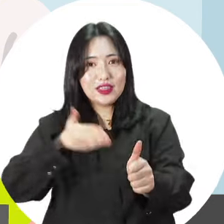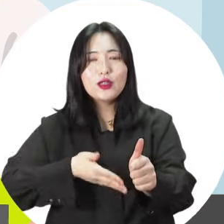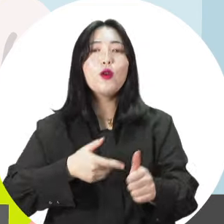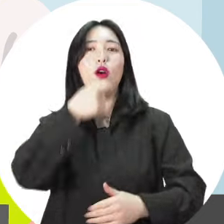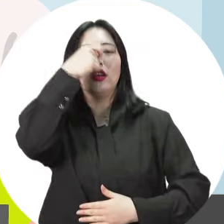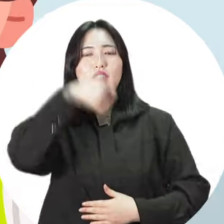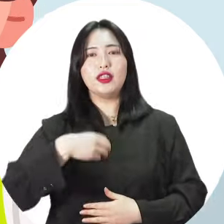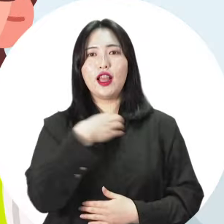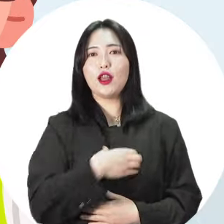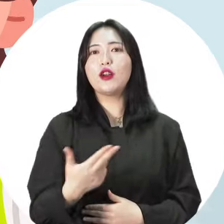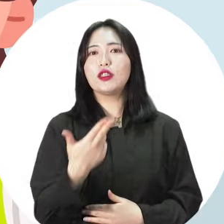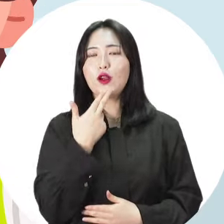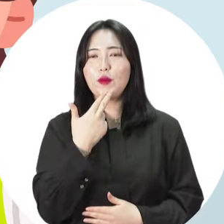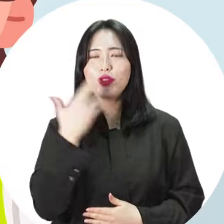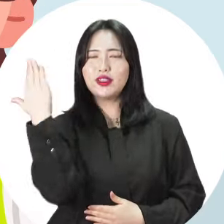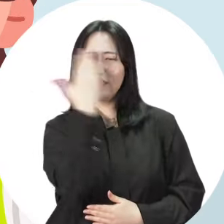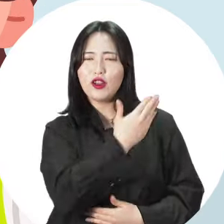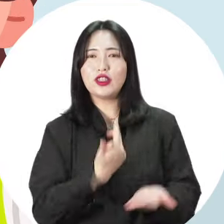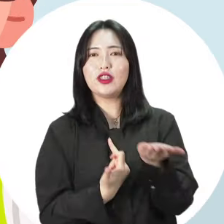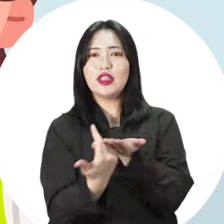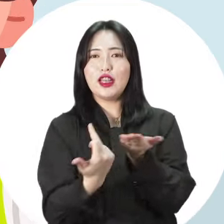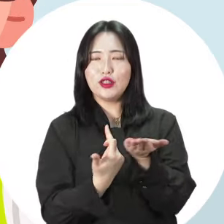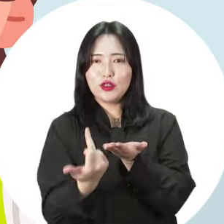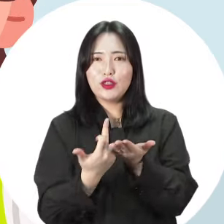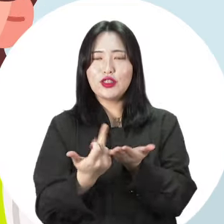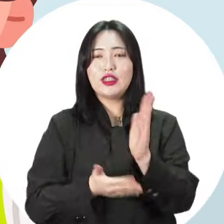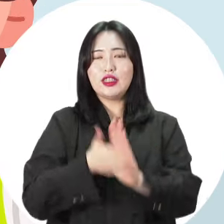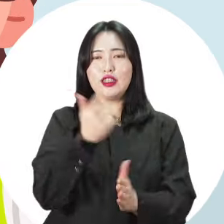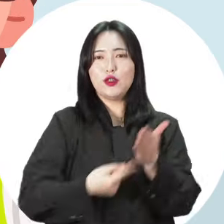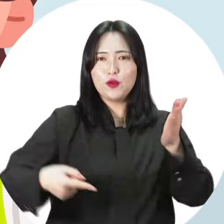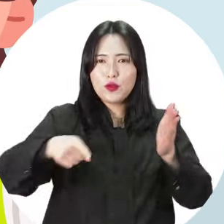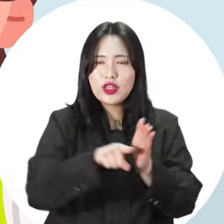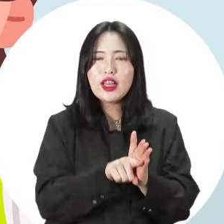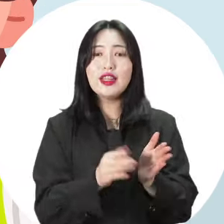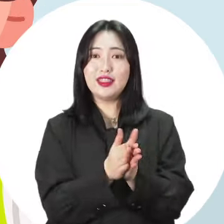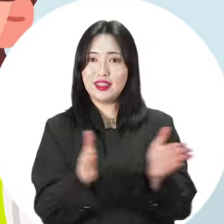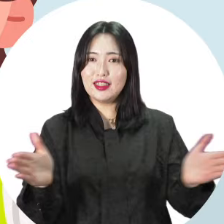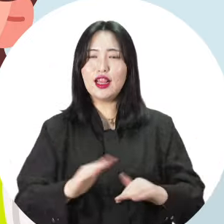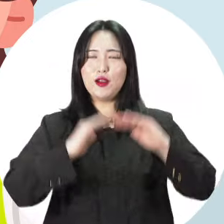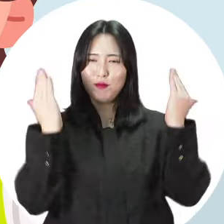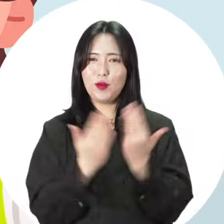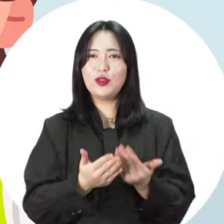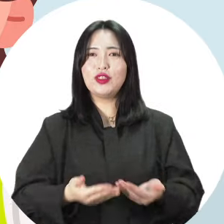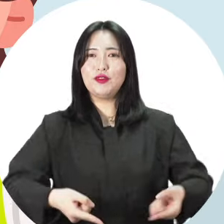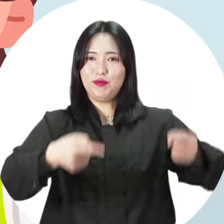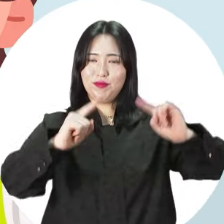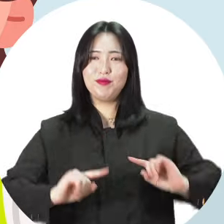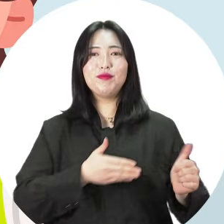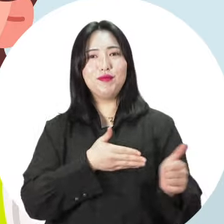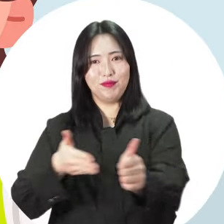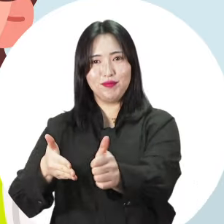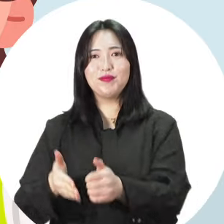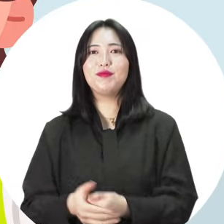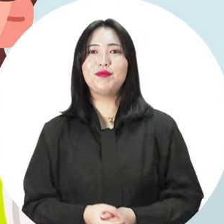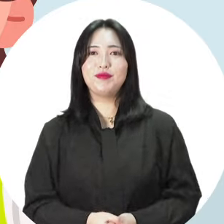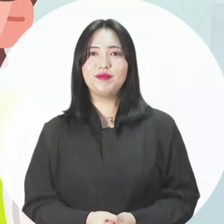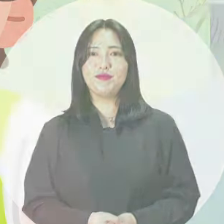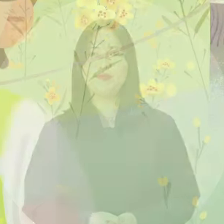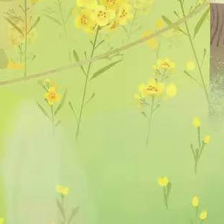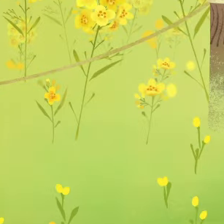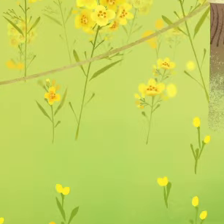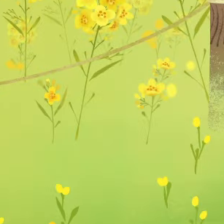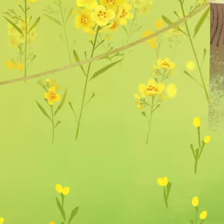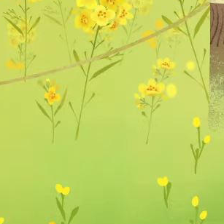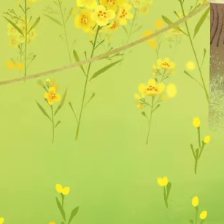이용하시고 쓰레기 걱정 없는 청정환경도시 제주시를 위한 한걸음 모두 함께 참여해봐요.